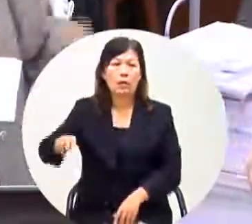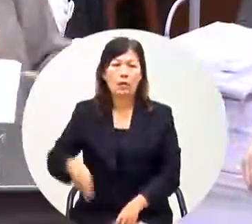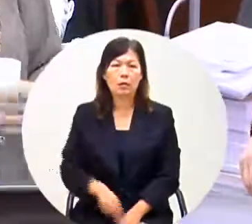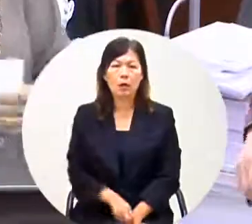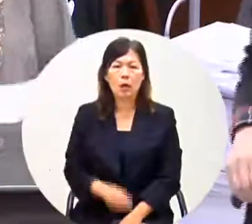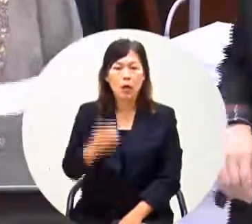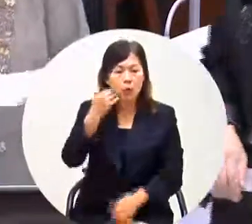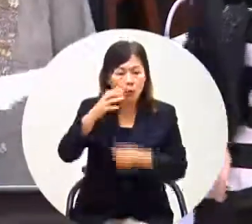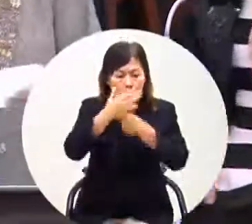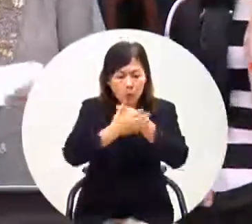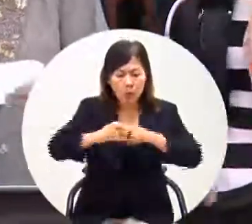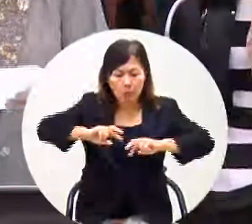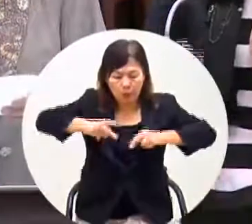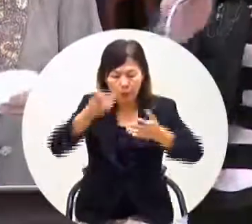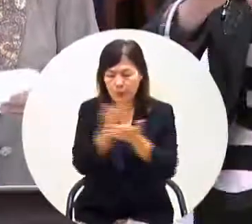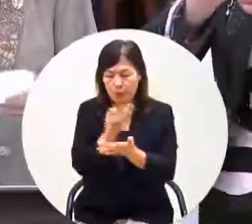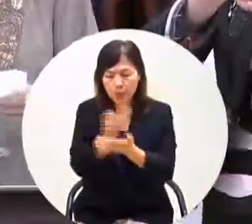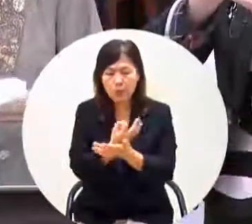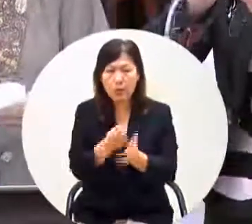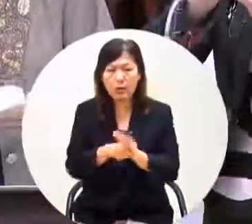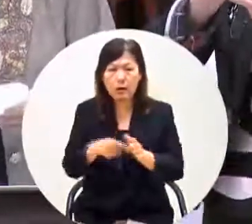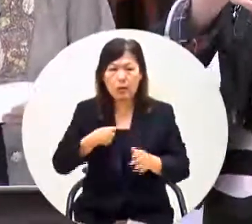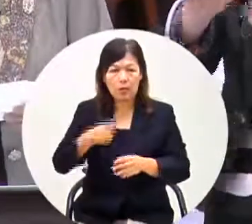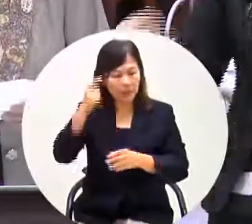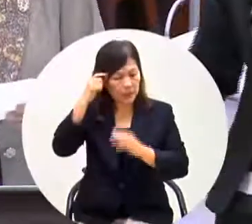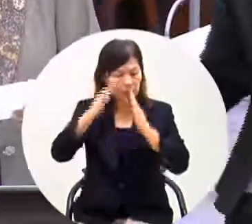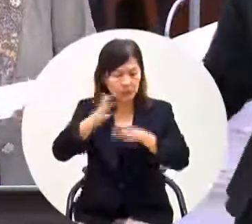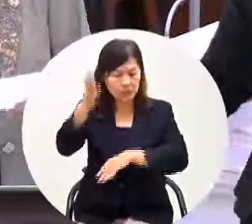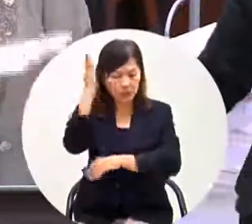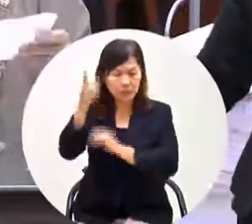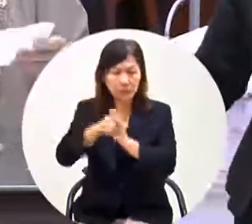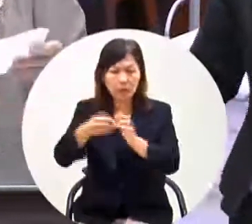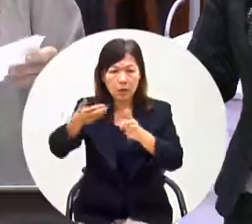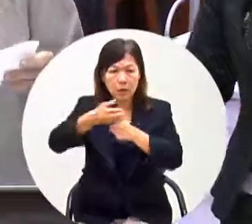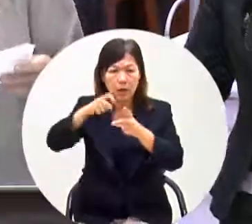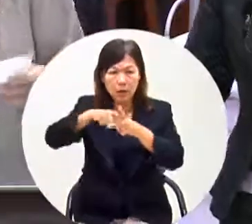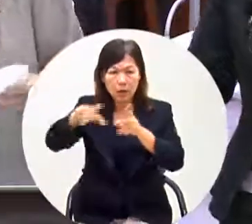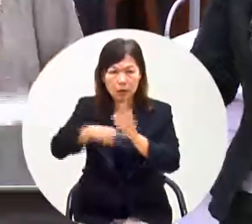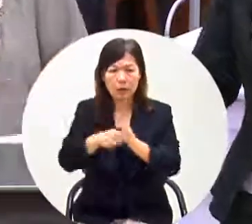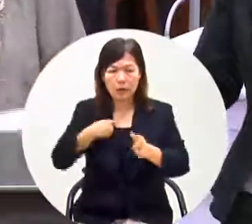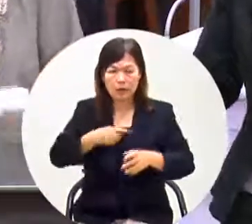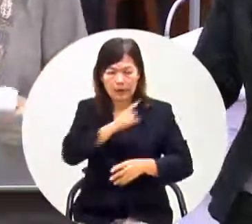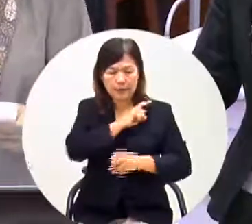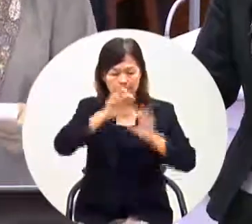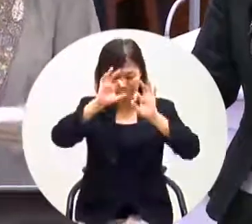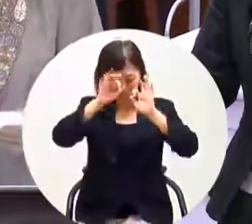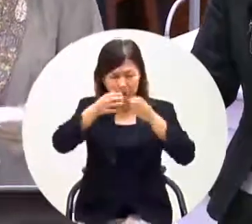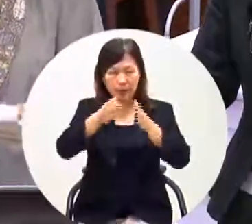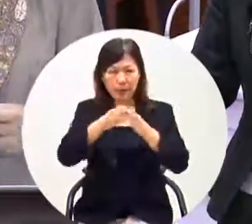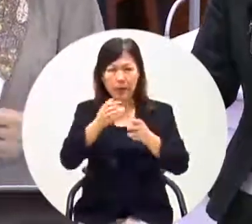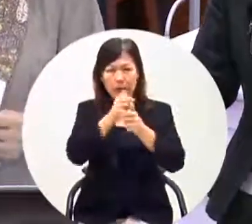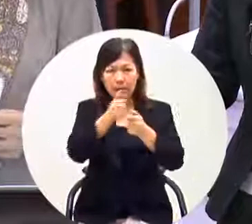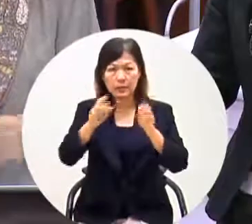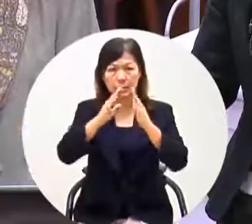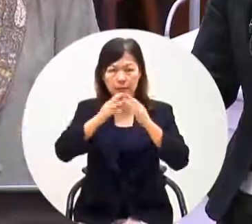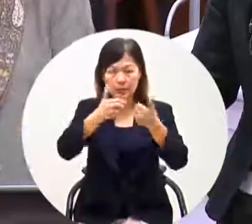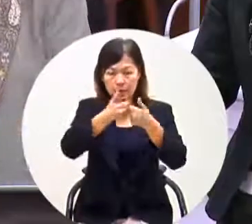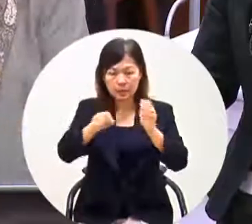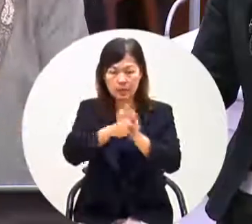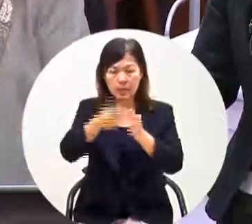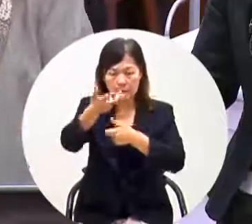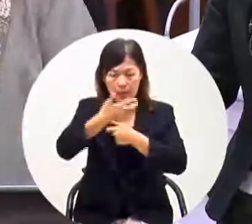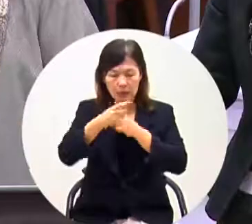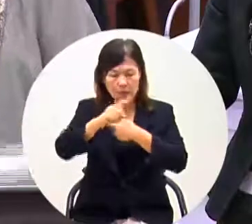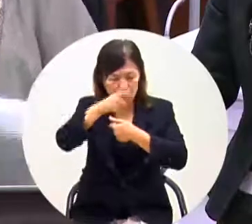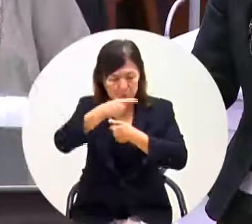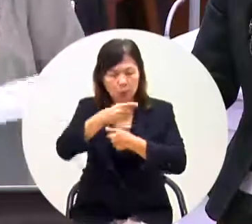我觉得我们市政府阳光处，我们应该要来检讨啊！谢谢议员给我们这样的一个指教啊！另外，有关